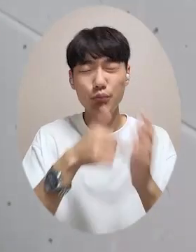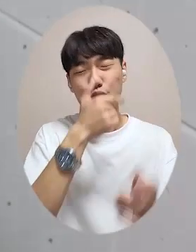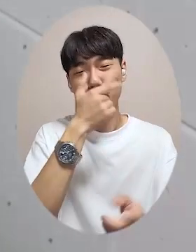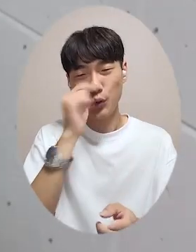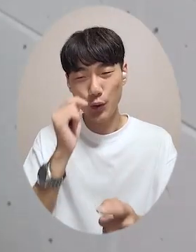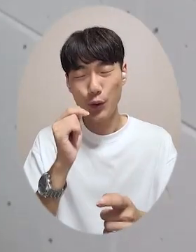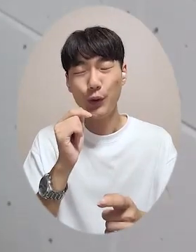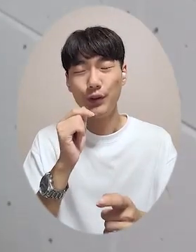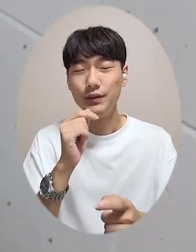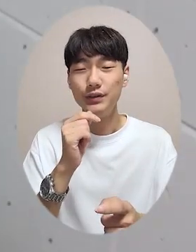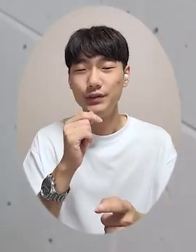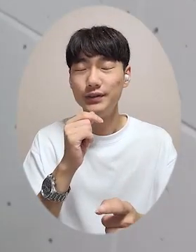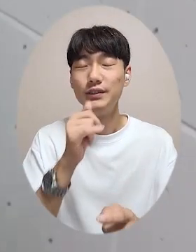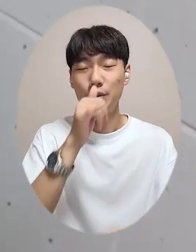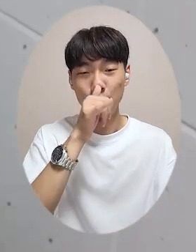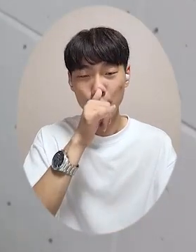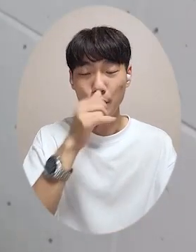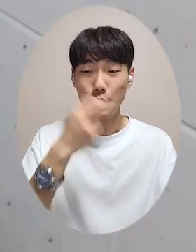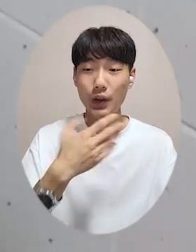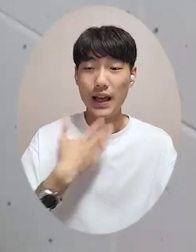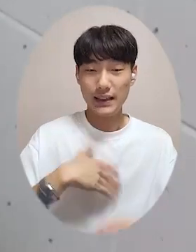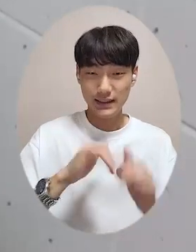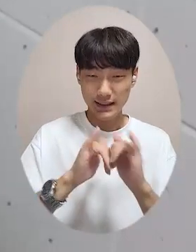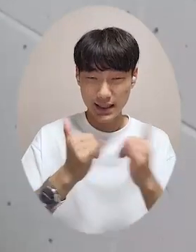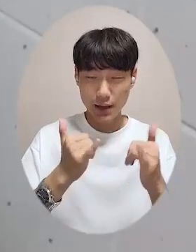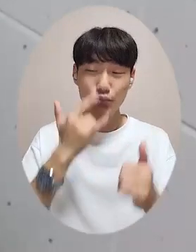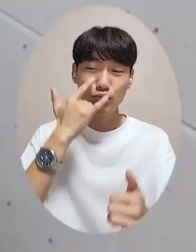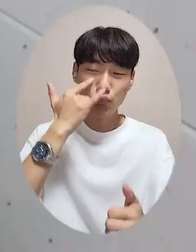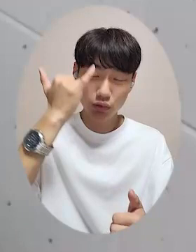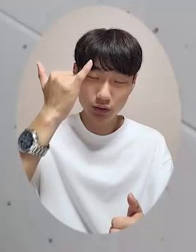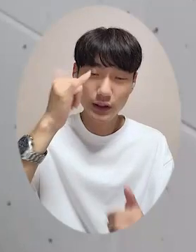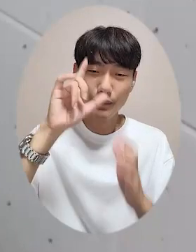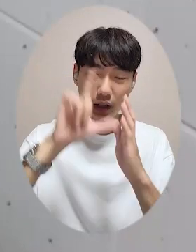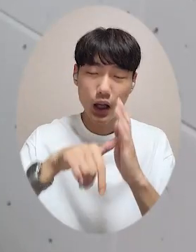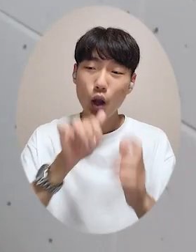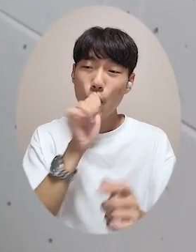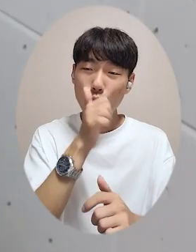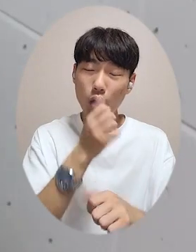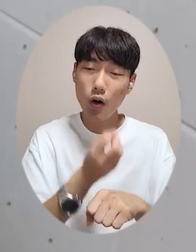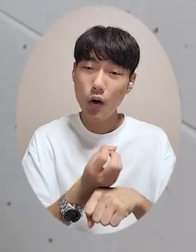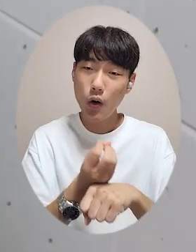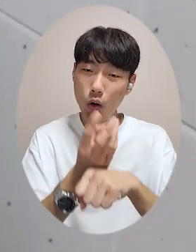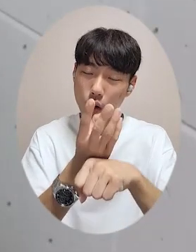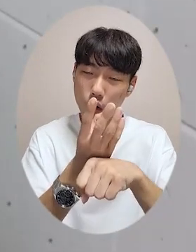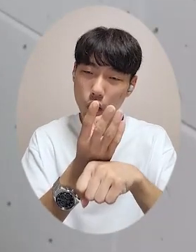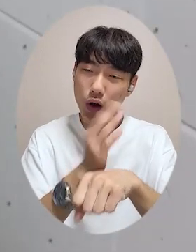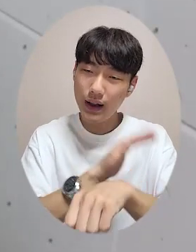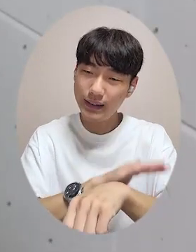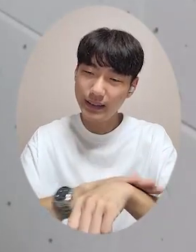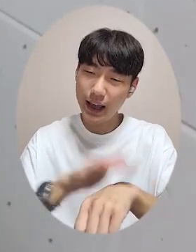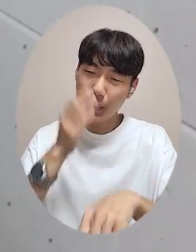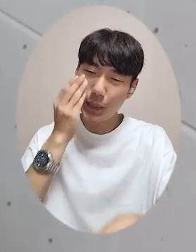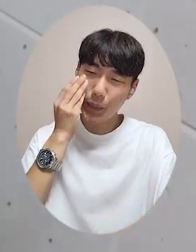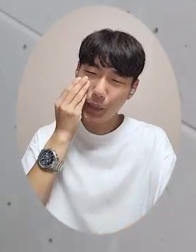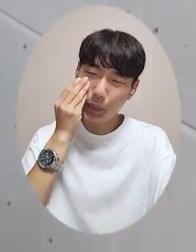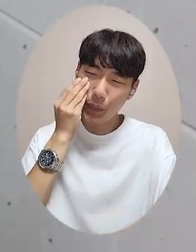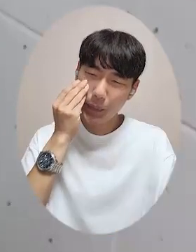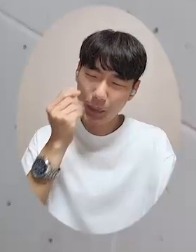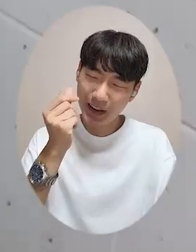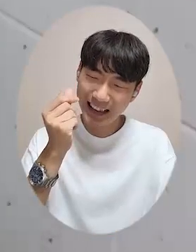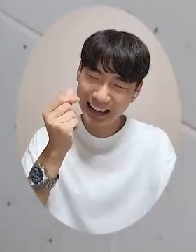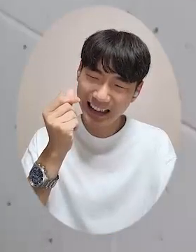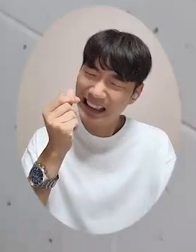때문에 부모님이나 이제 많은 분들한테 '통역을 잘 전달이 되지 않았을까.'라고